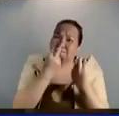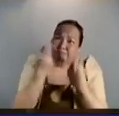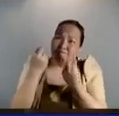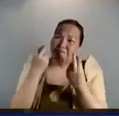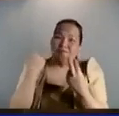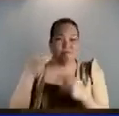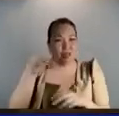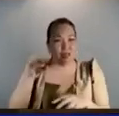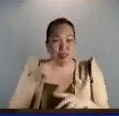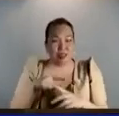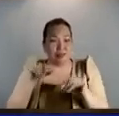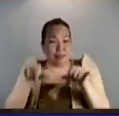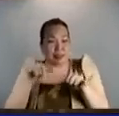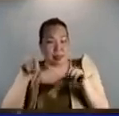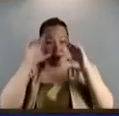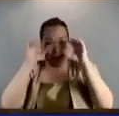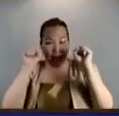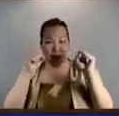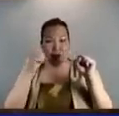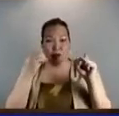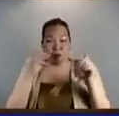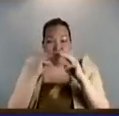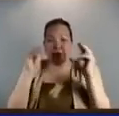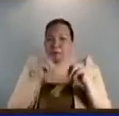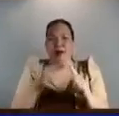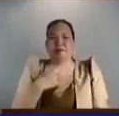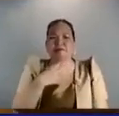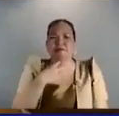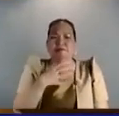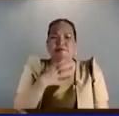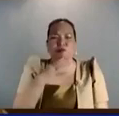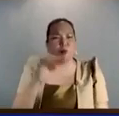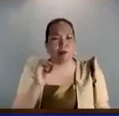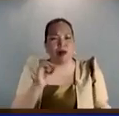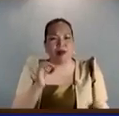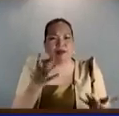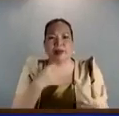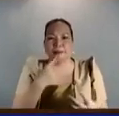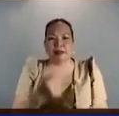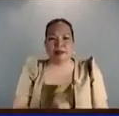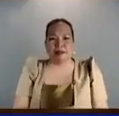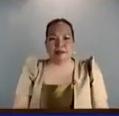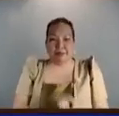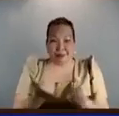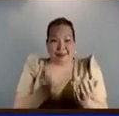siya titira. Pero hindi pa ho siya nagbibitaw na yata ng salita kung saan siya titira.